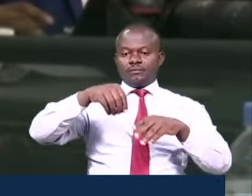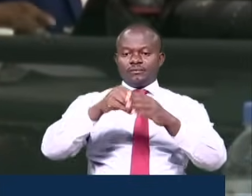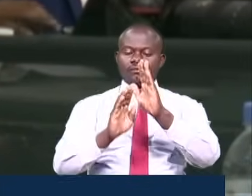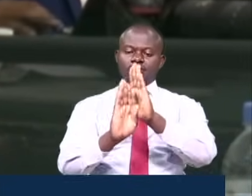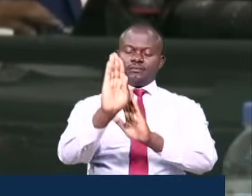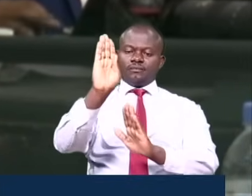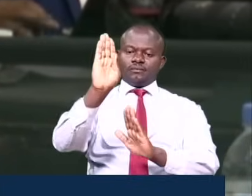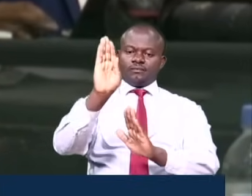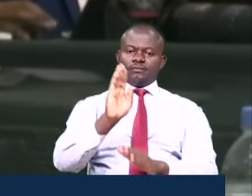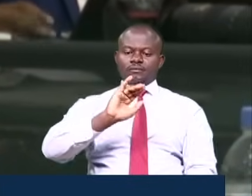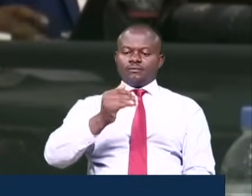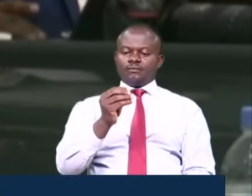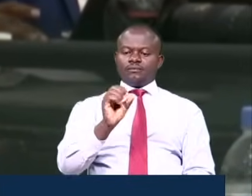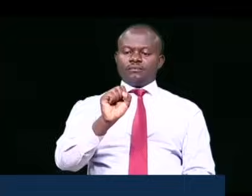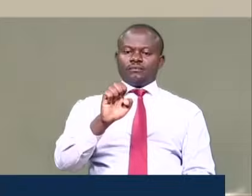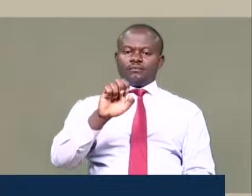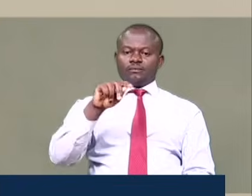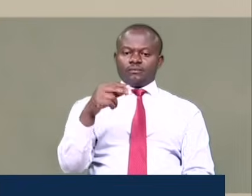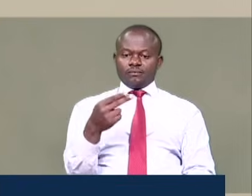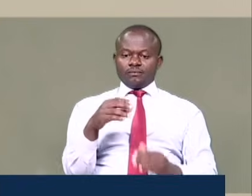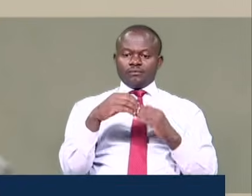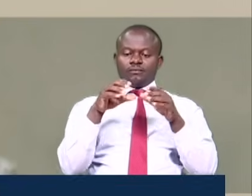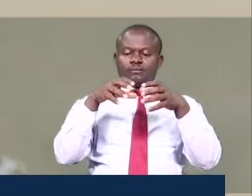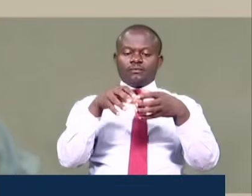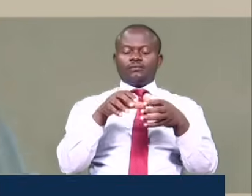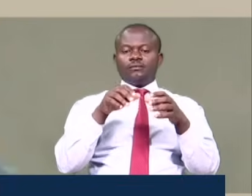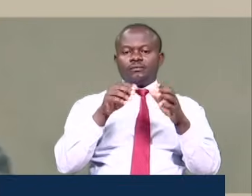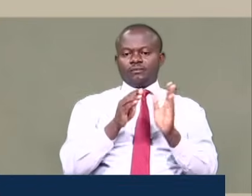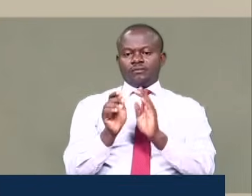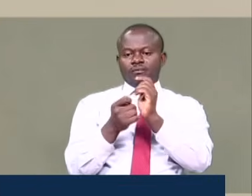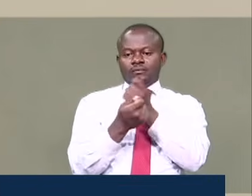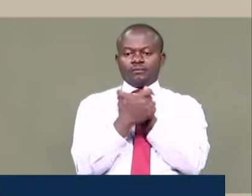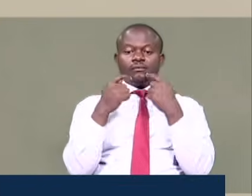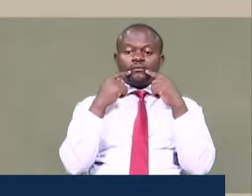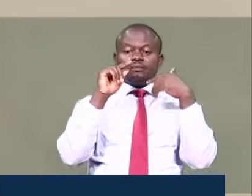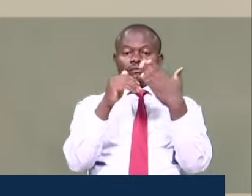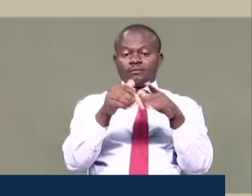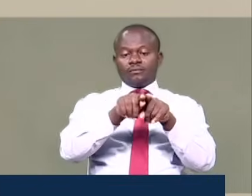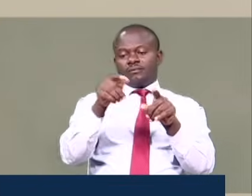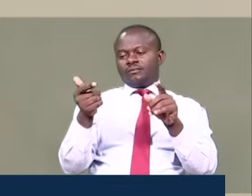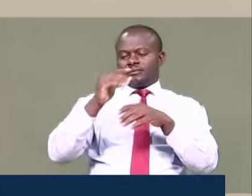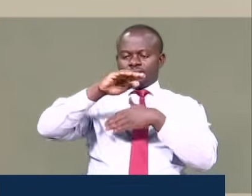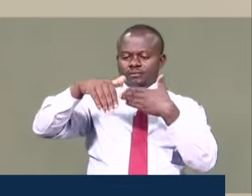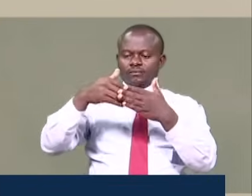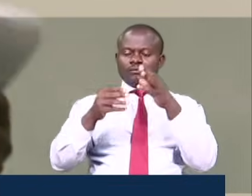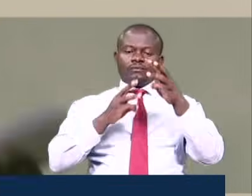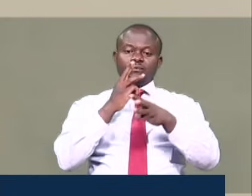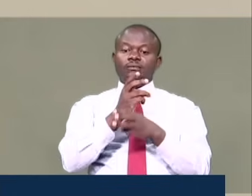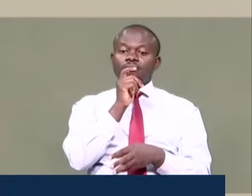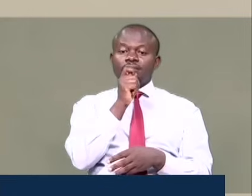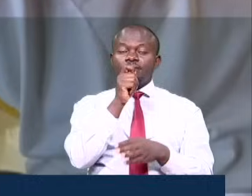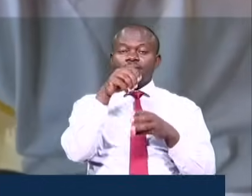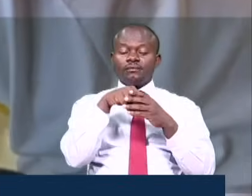iterambere Joseph Odido ayoboye itsinda ryateguye aya mavugurura aho avuga ko nk'ahandi hose ku isi itangazamakuru